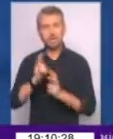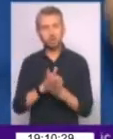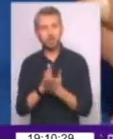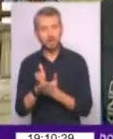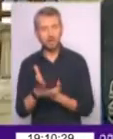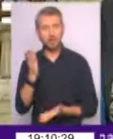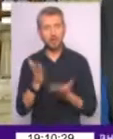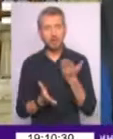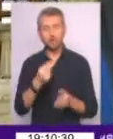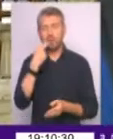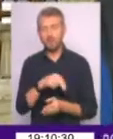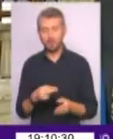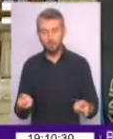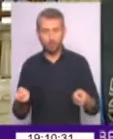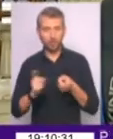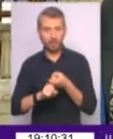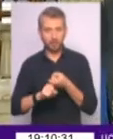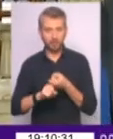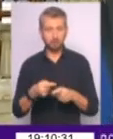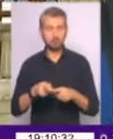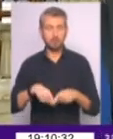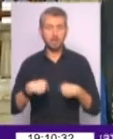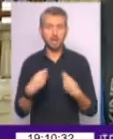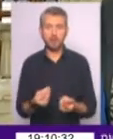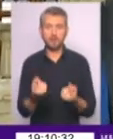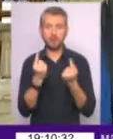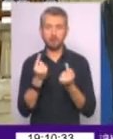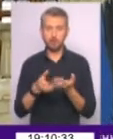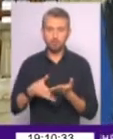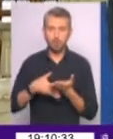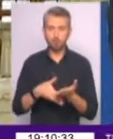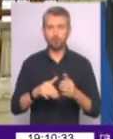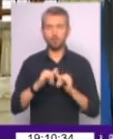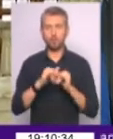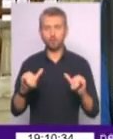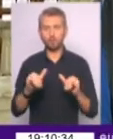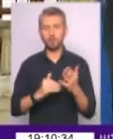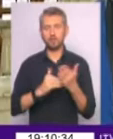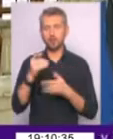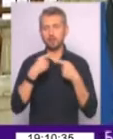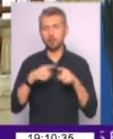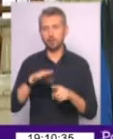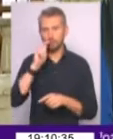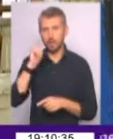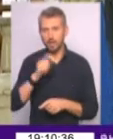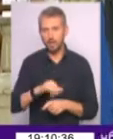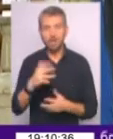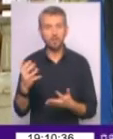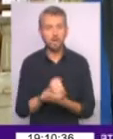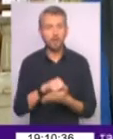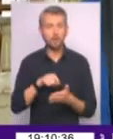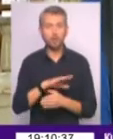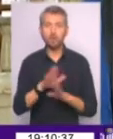їх ефективно поєднати, це дасть значний поштовх розвитку високих технологій в Україні, і виграють від цього не